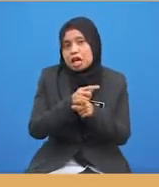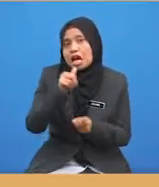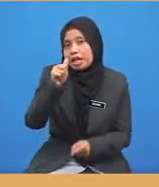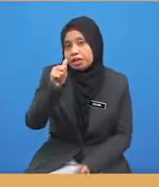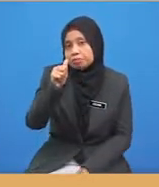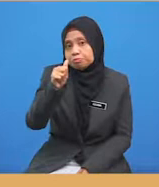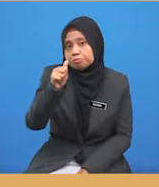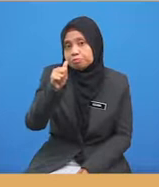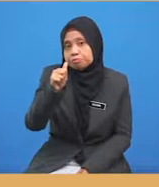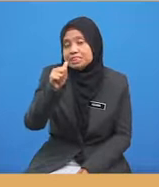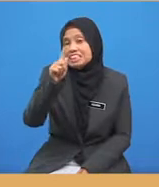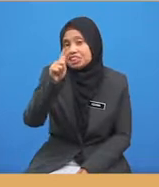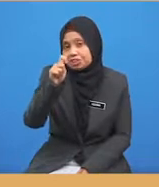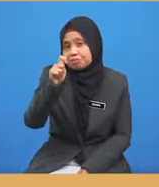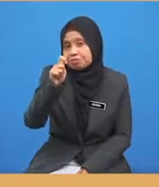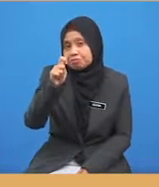A, T,